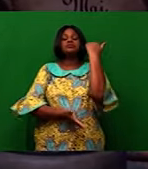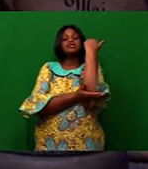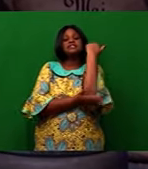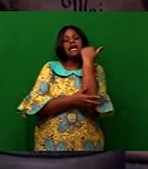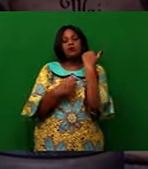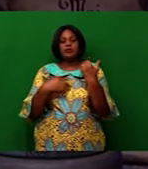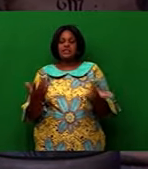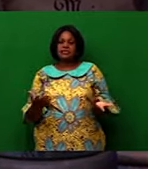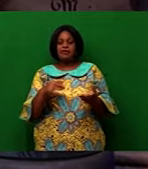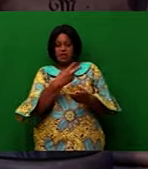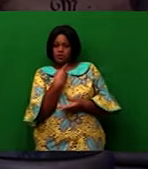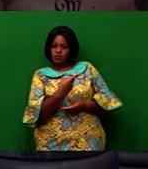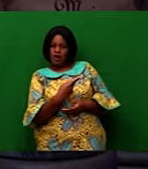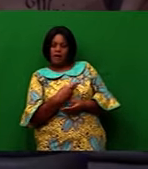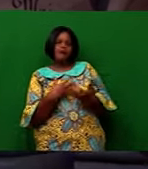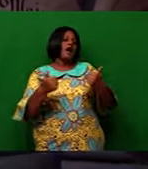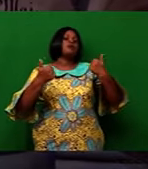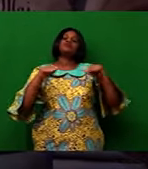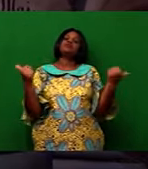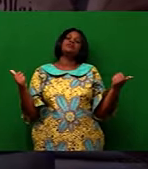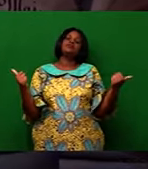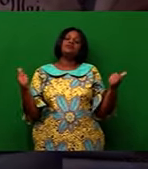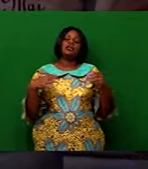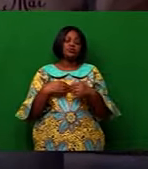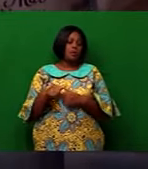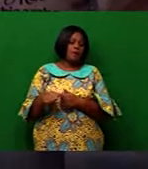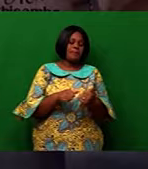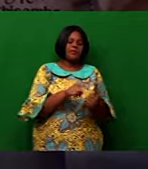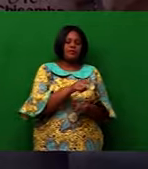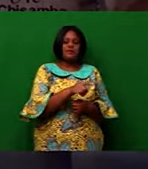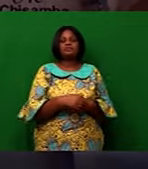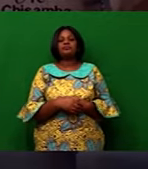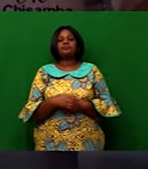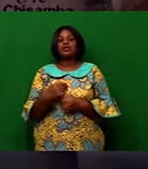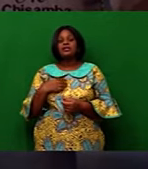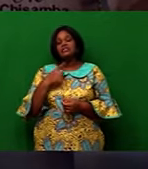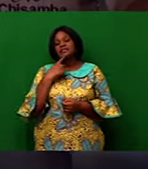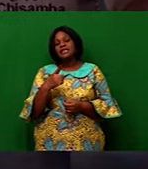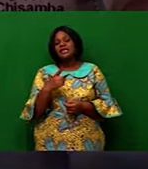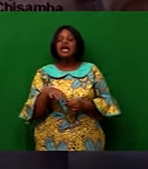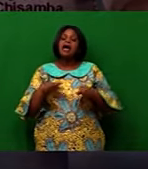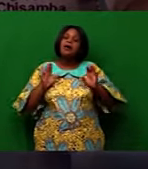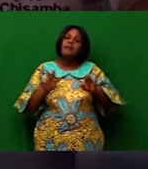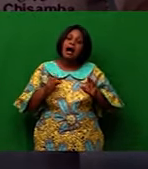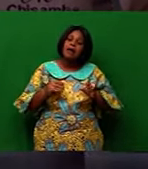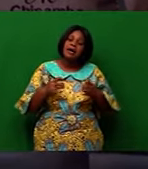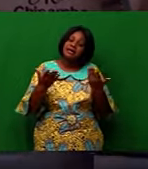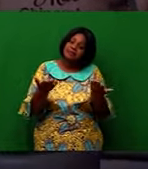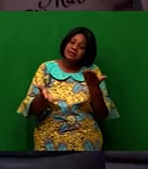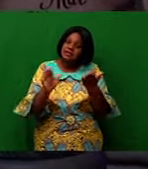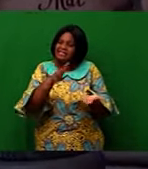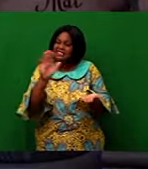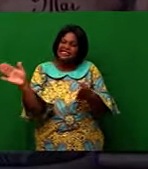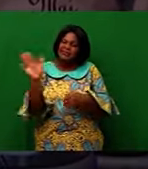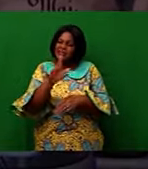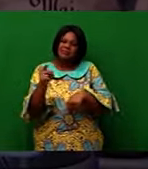Zviri pamutemo vari kuwirirana. Ndizvozvo. Sharaba tichidzoka kwamuri mai makwinja. Mai makwinja vari kutaura kuti mai vari mumba vanogona.